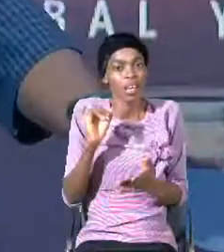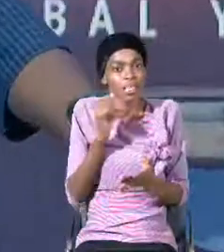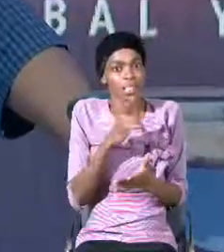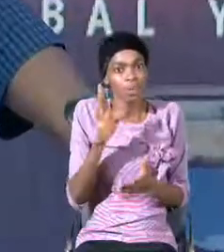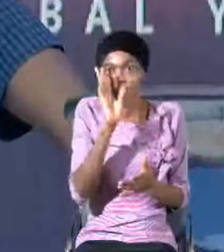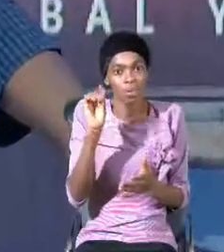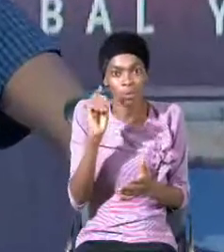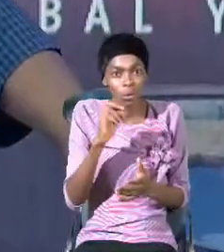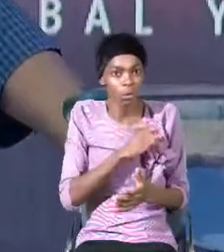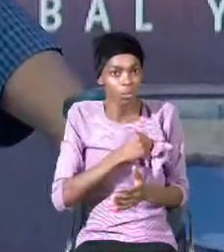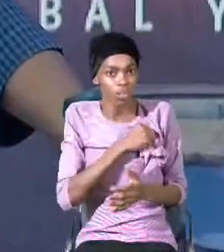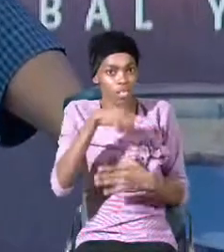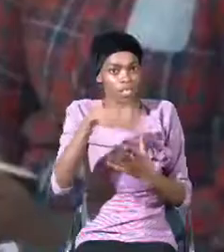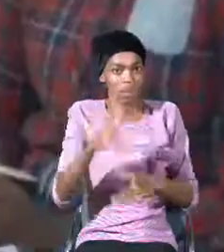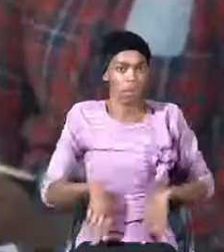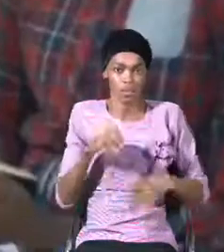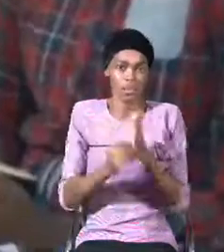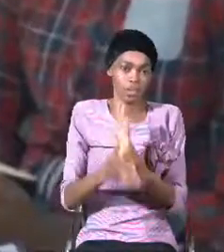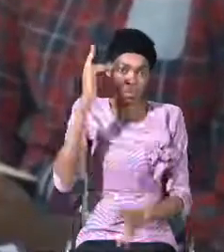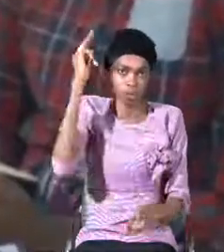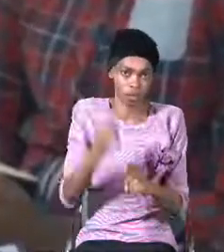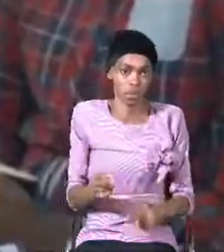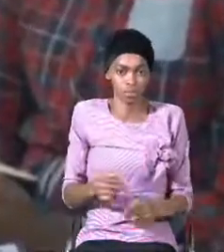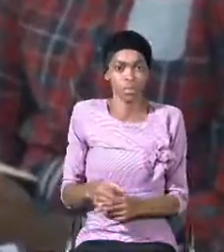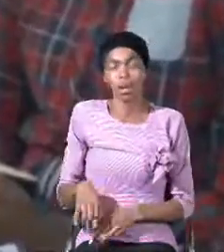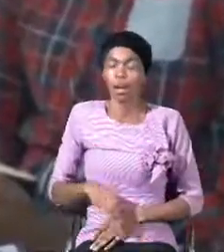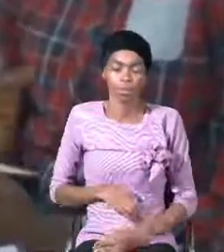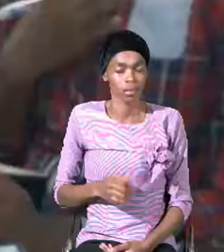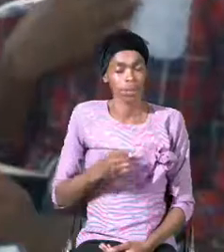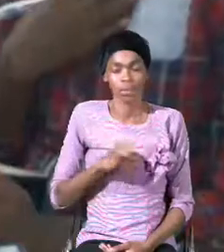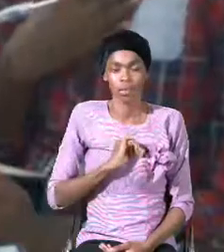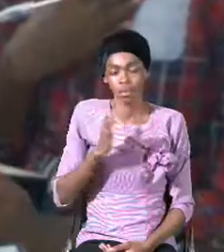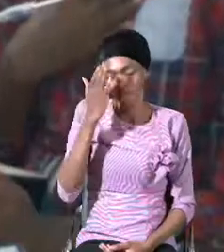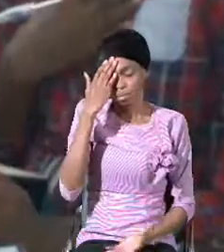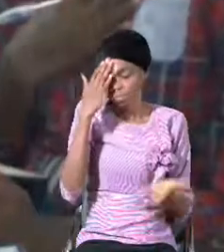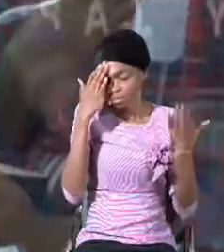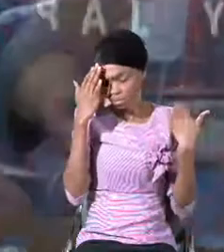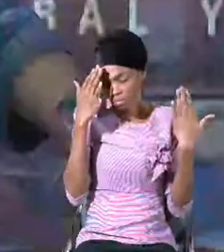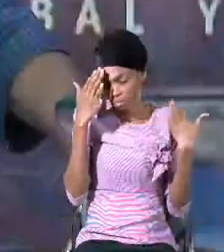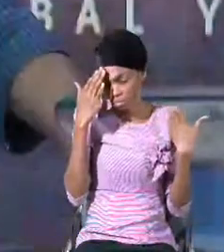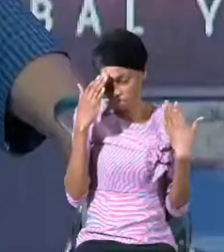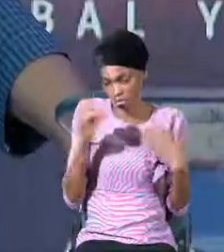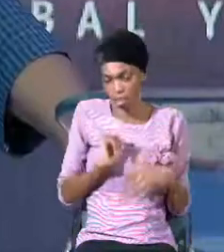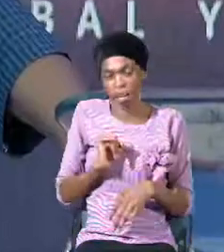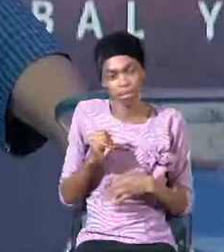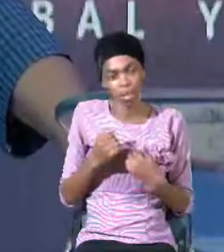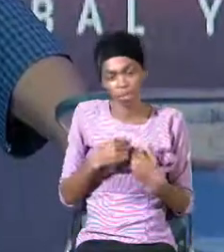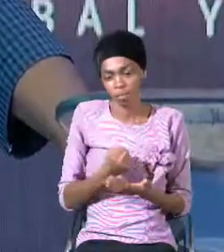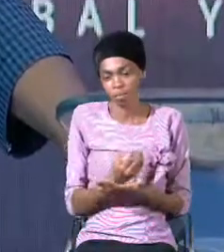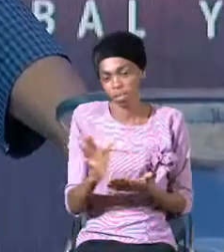il n'y aura pas de regret dans ta vie. Si je savais, après plusieurs